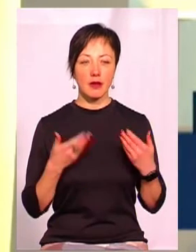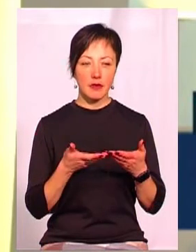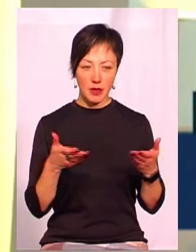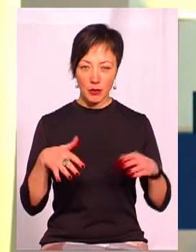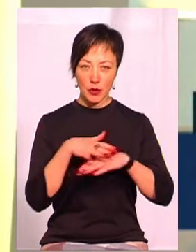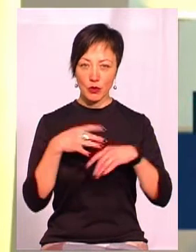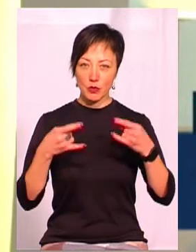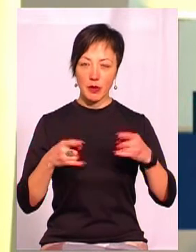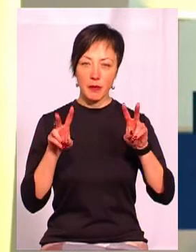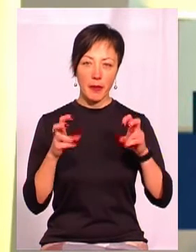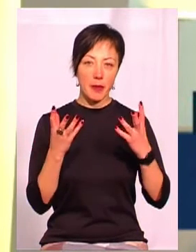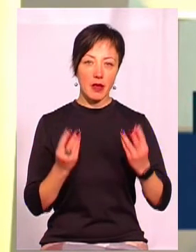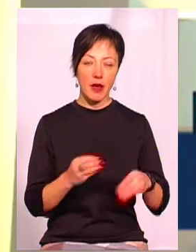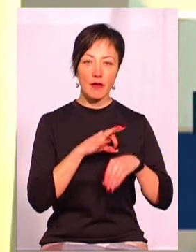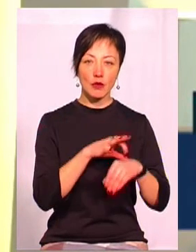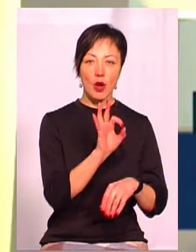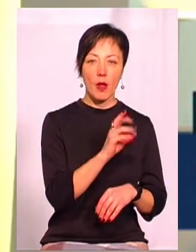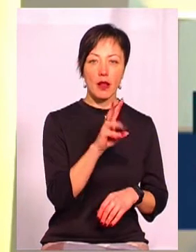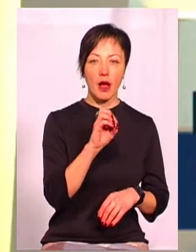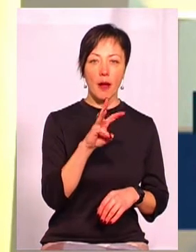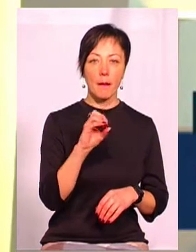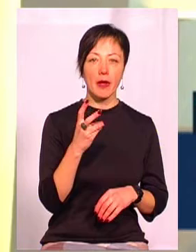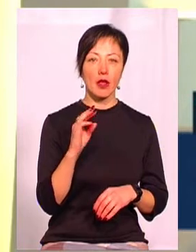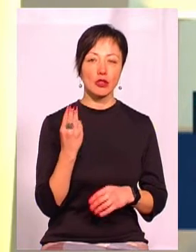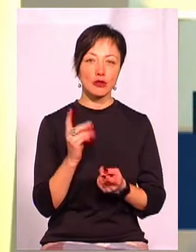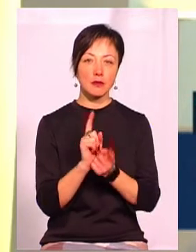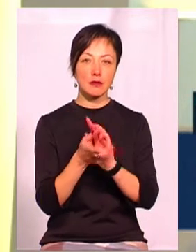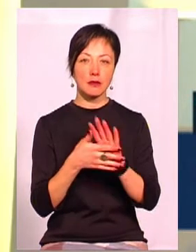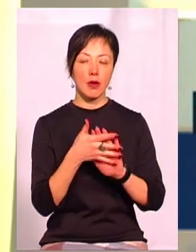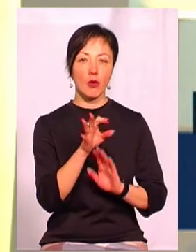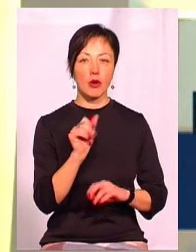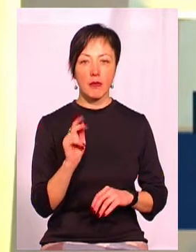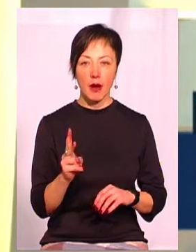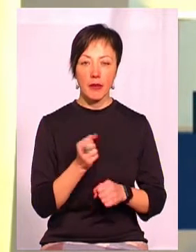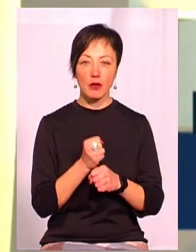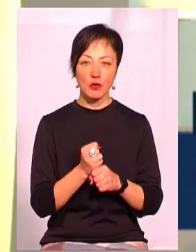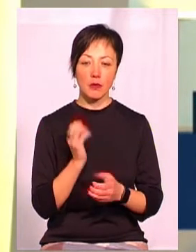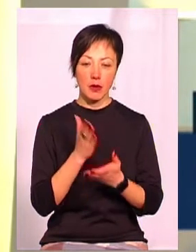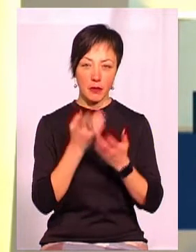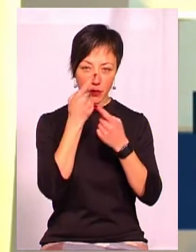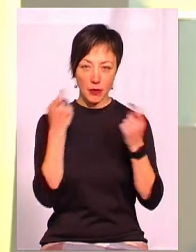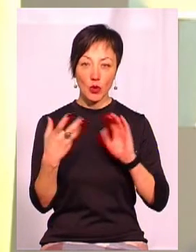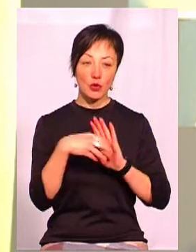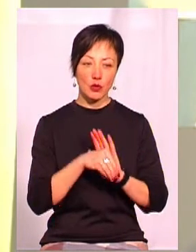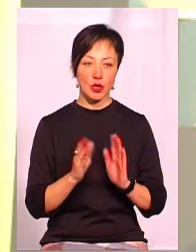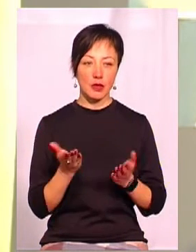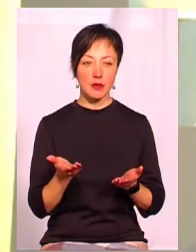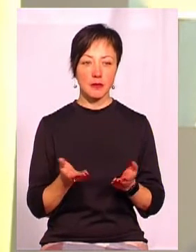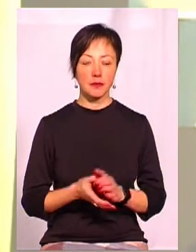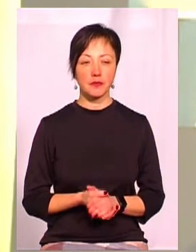Вітаємо на Суспільному. Це «Тема дня». Мене звати Олена Киміняш. На жестову мову перекладає Ольга Рибак. Працюємо наживо. Долучайтесь.